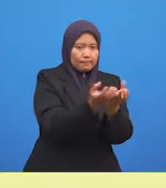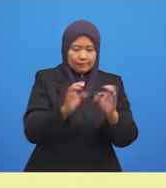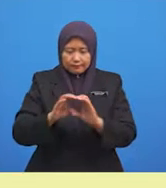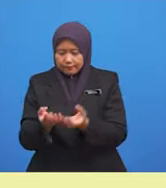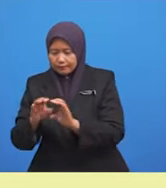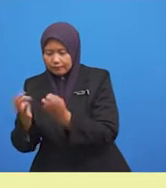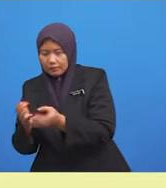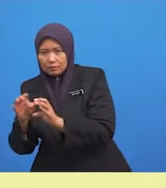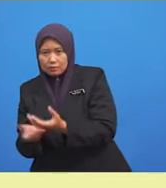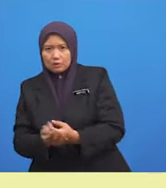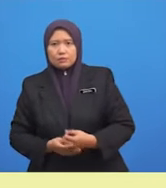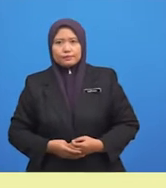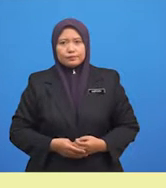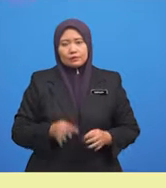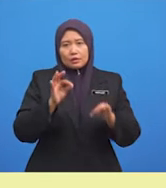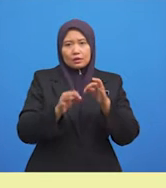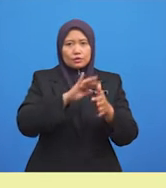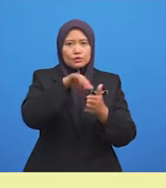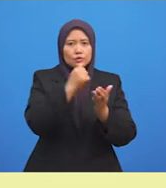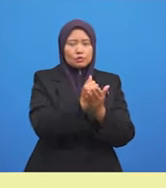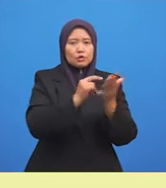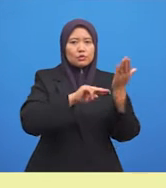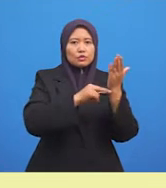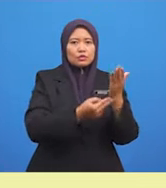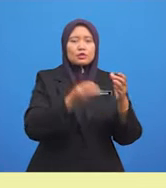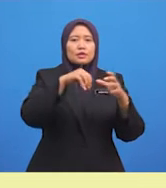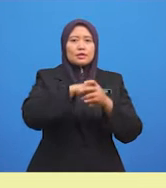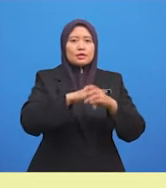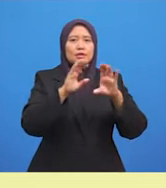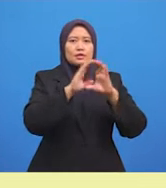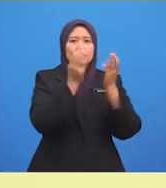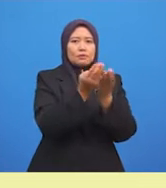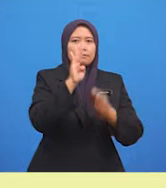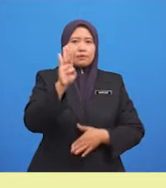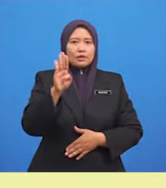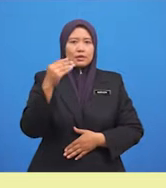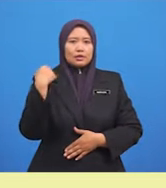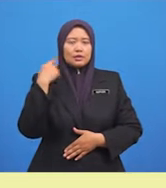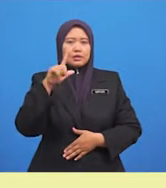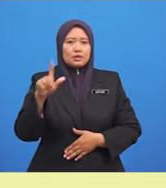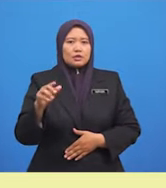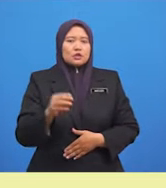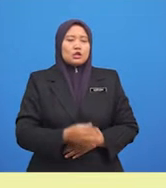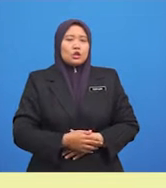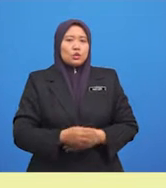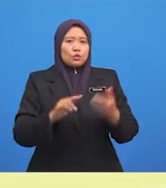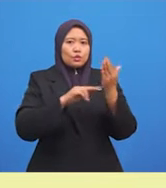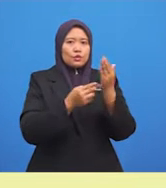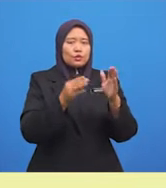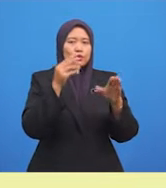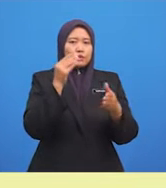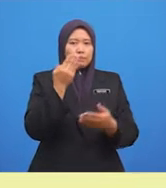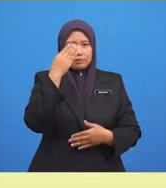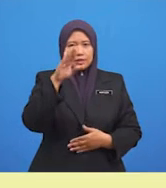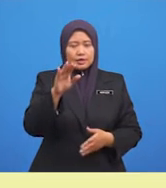Subset bermaksud jika semua unsur dalam set B adalah unsur bagi set A,